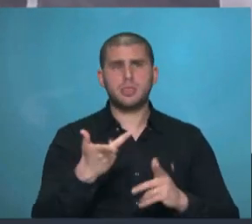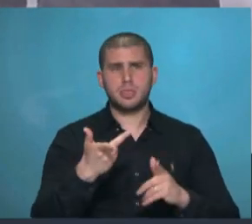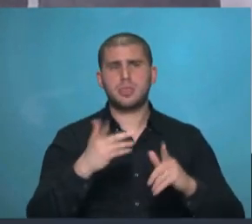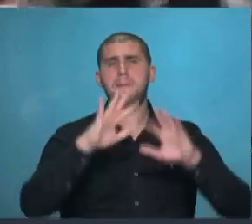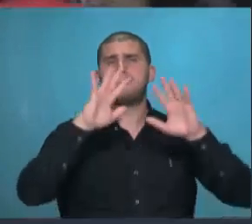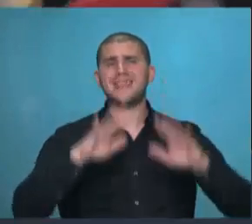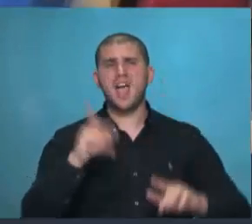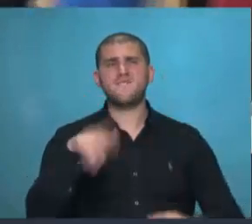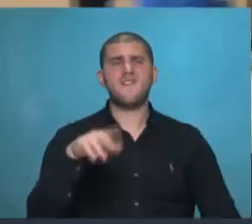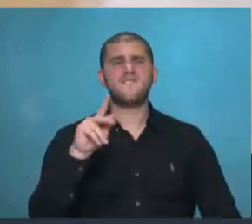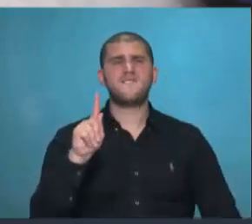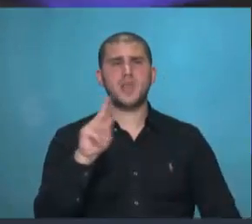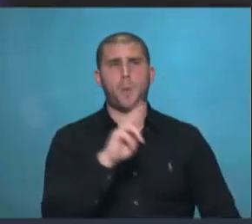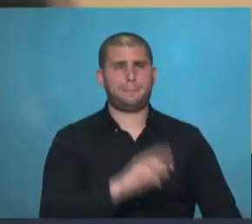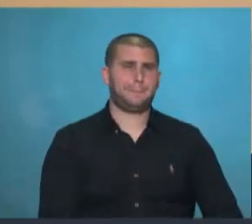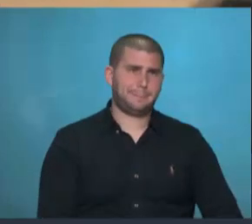and Wadi Rum.